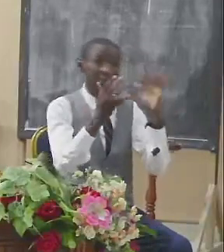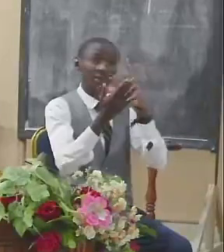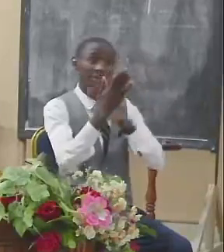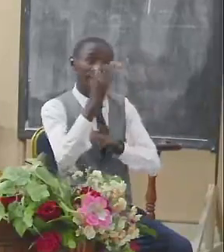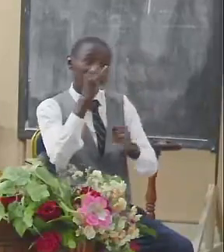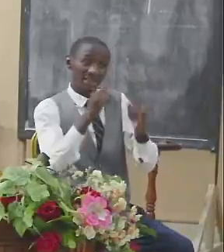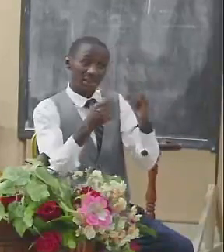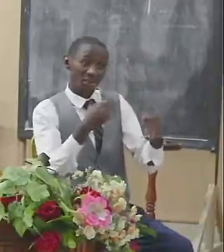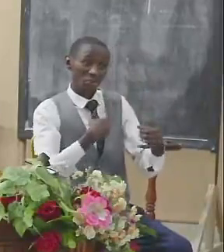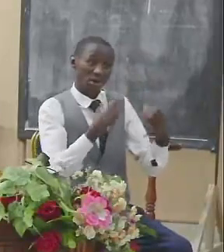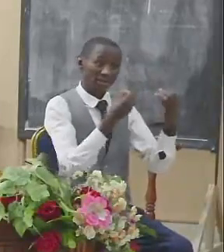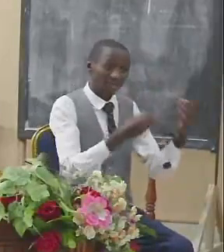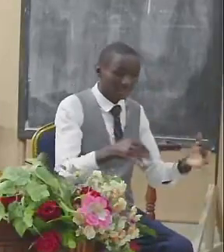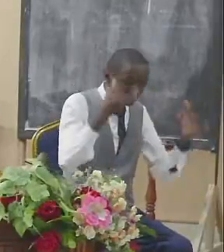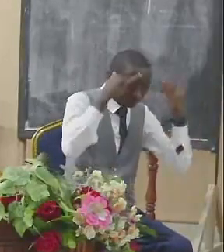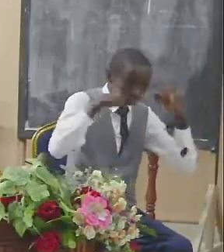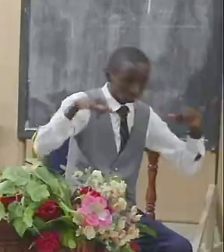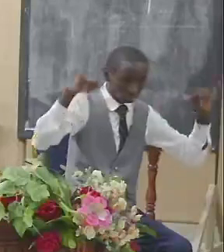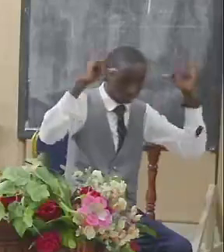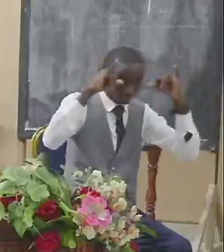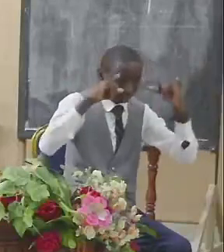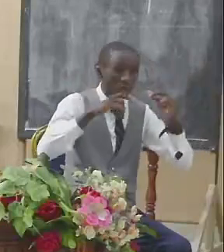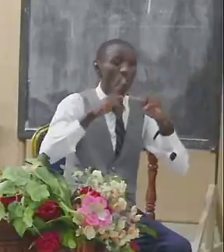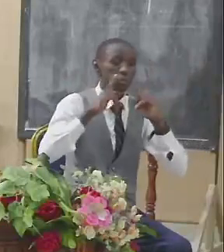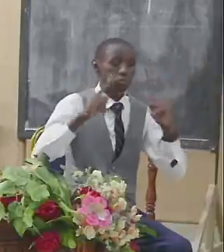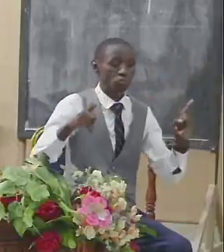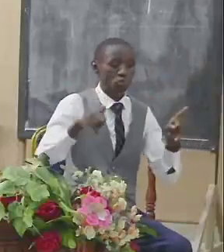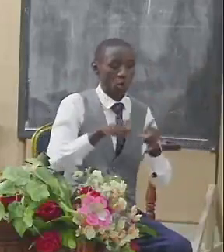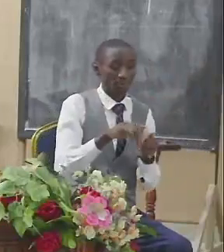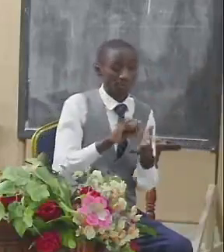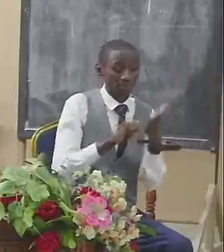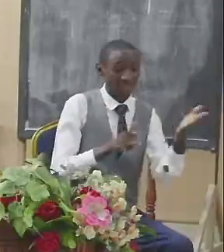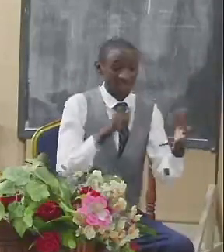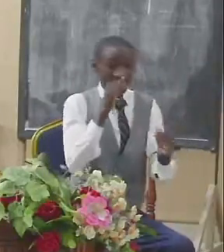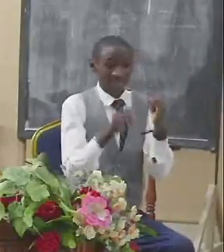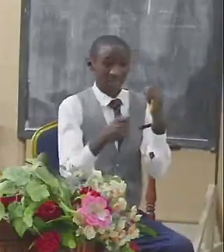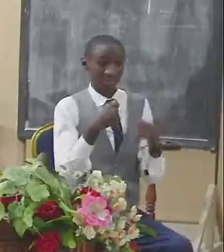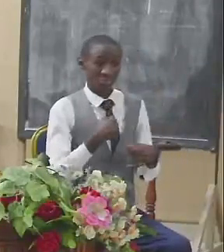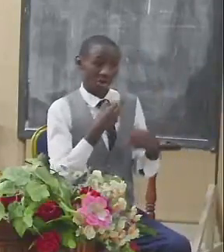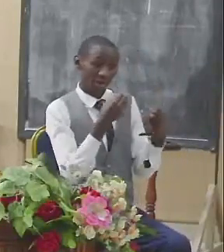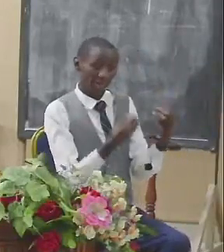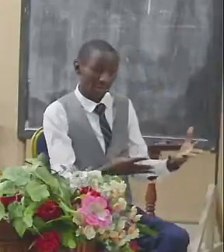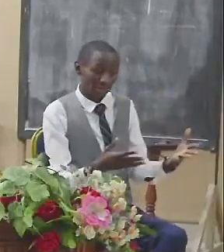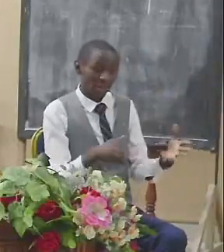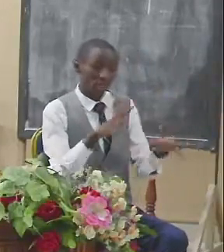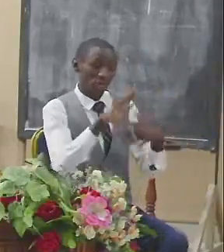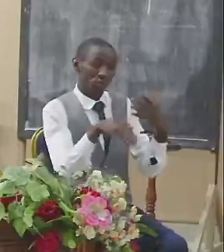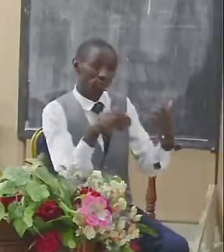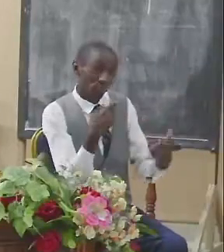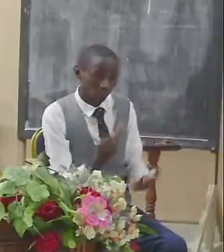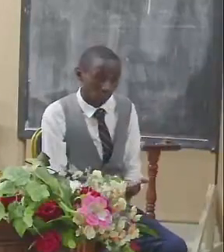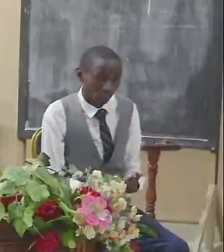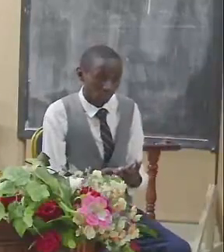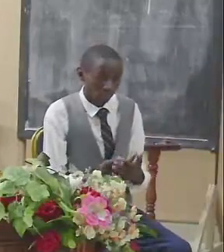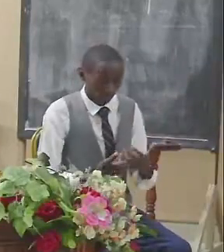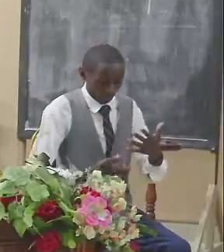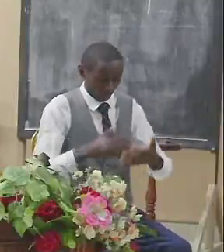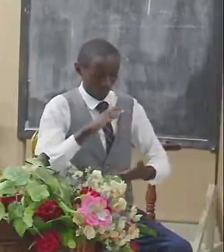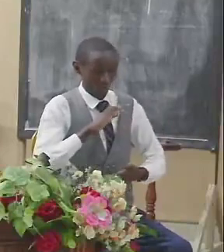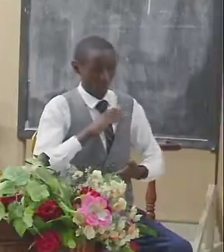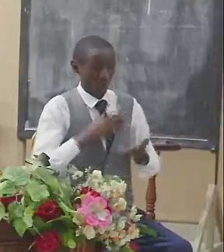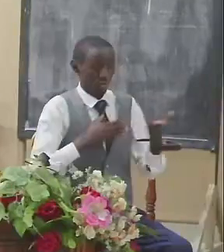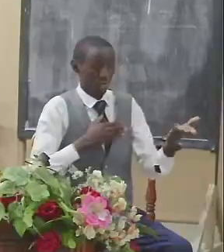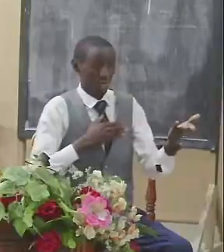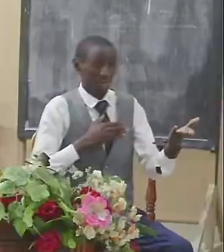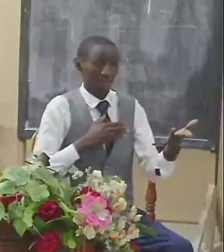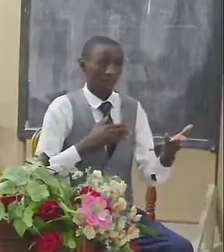je laisse ces vaches ici. Kama mimi naacha hii mangombe za kunona. Ces brebis. Kama mimi naacha hizi makondoro. Il est